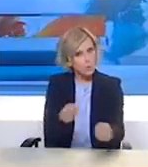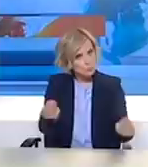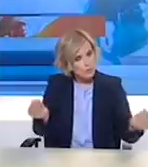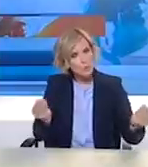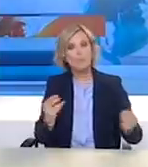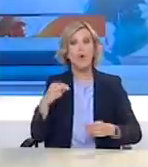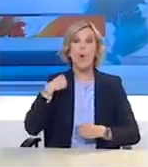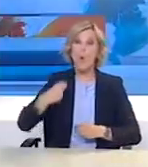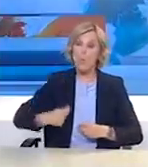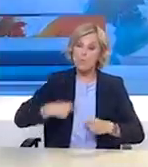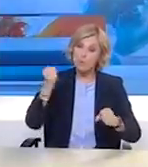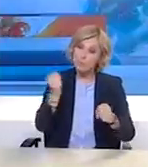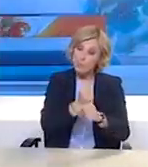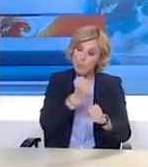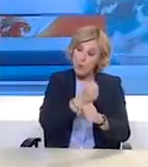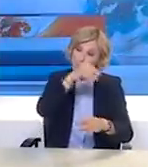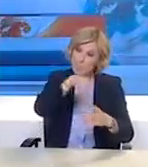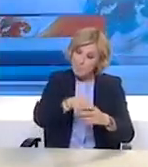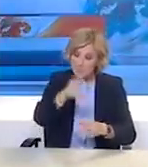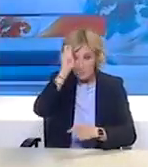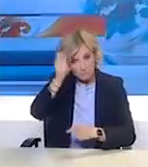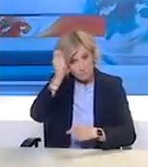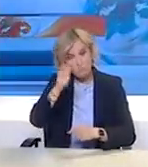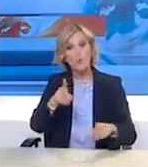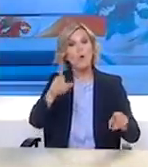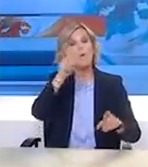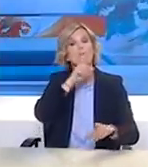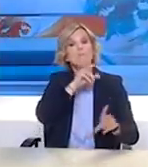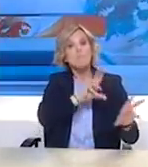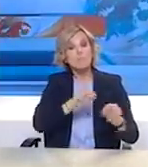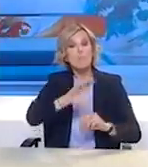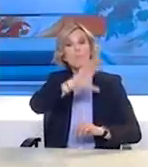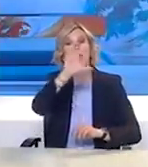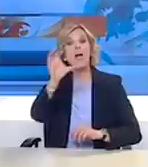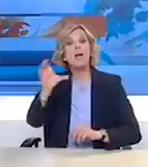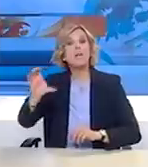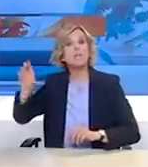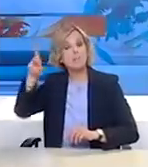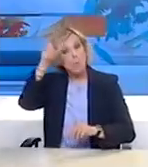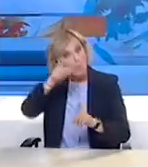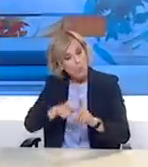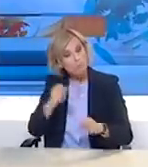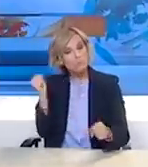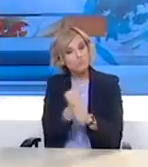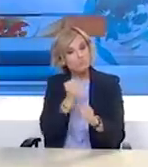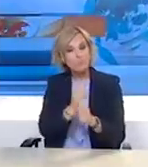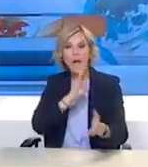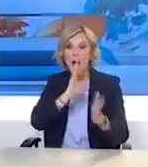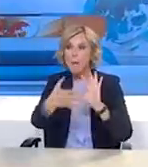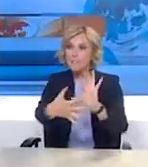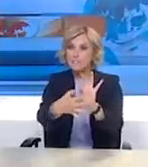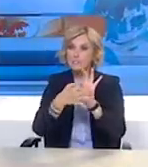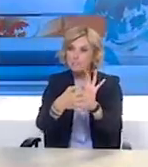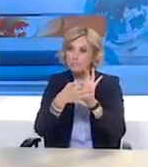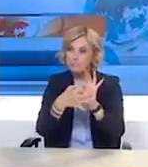και από τον Δήμαρχο και από τον Περιφερειάρχη είναι συντονισμένη, είναι άμεση και τους ευχαριστώ πάρα πολύ για όλες αυτές